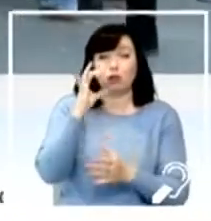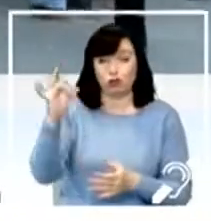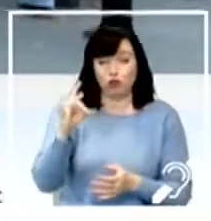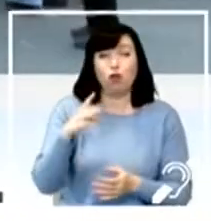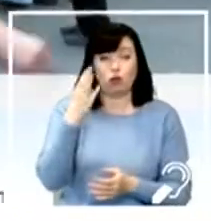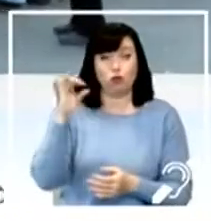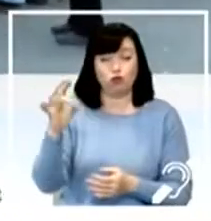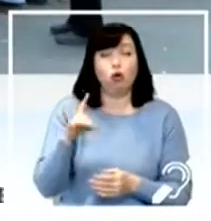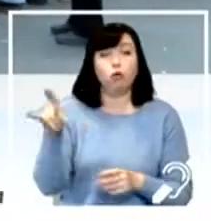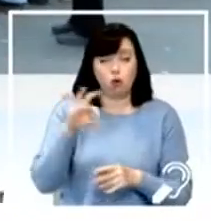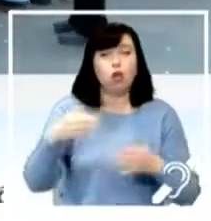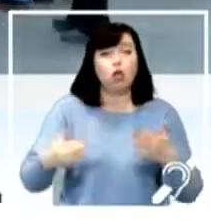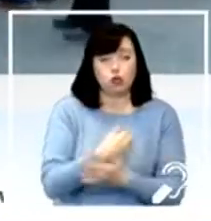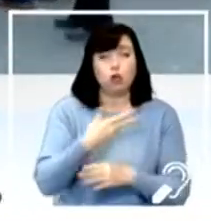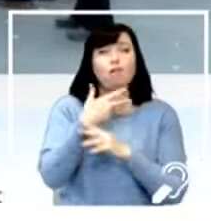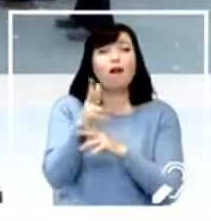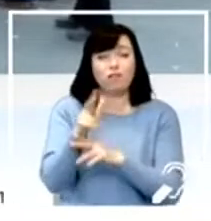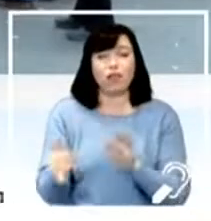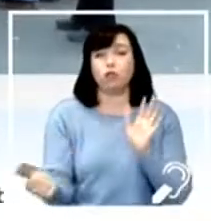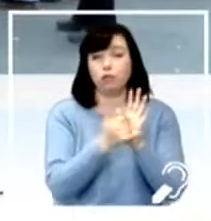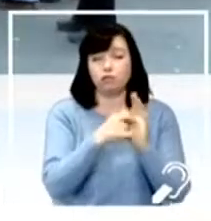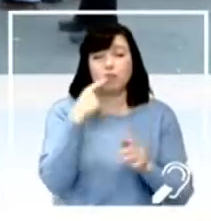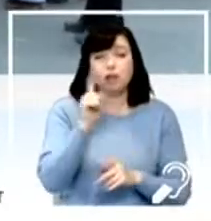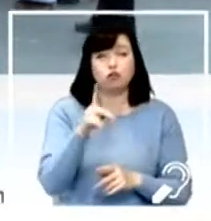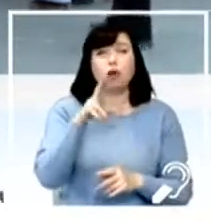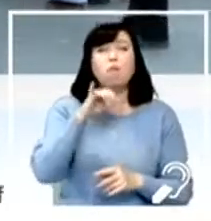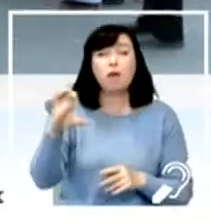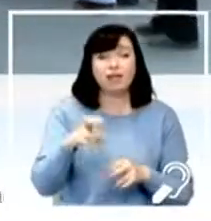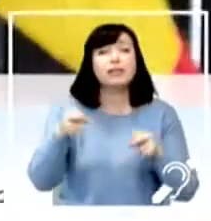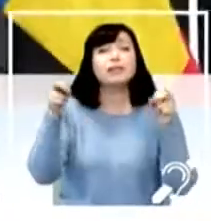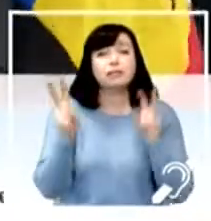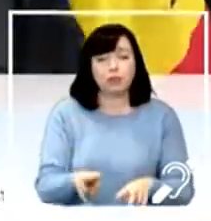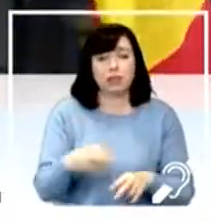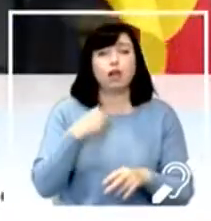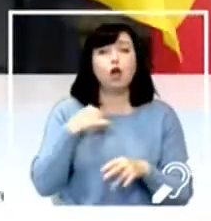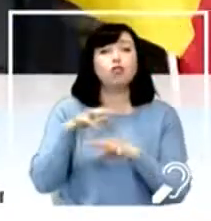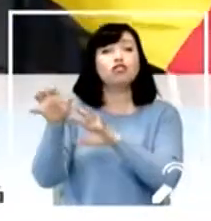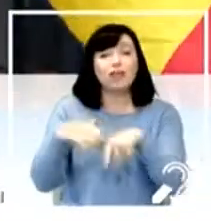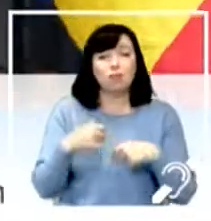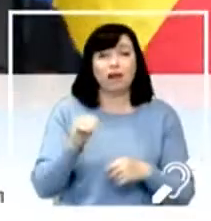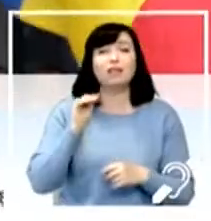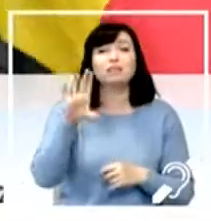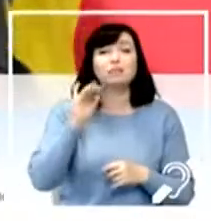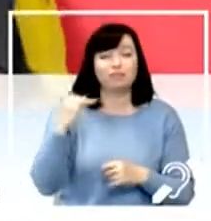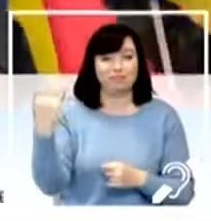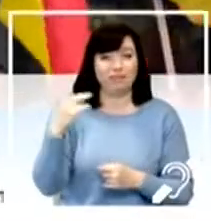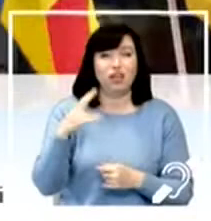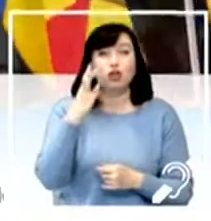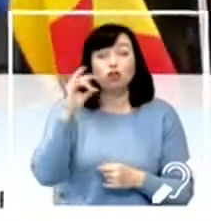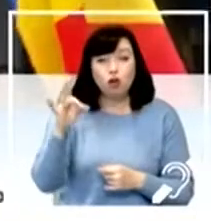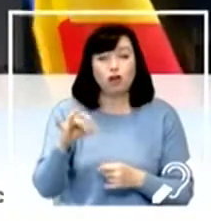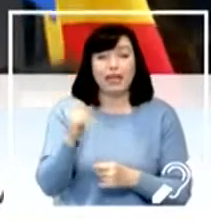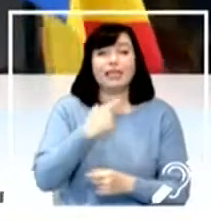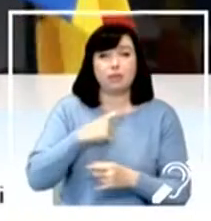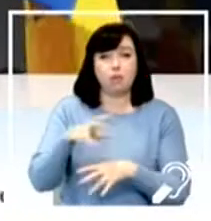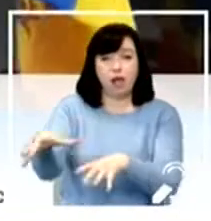Șor, a postat o nouă filmare în care a declarat că PAS urmărește astfel să ia mandatele partidului Șor pentru a obține majoritatea